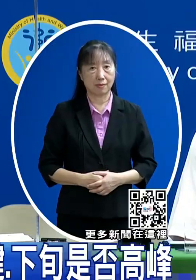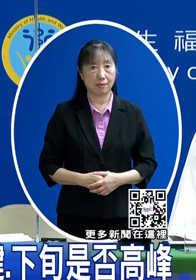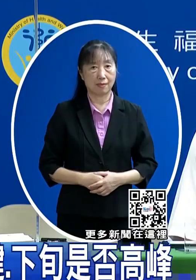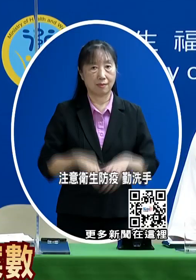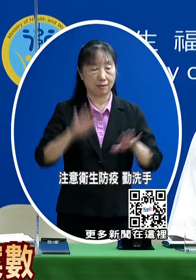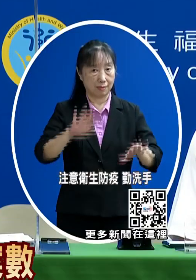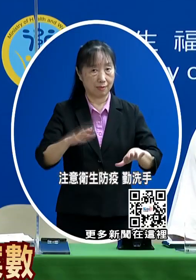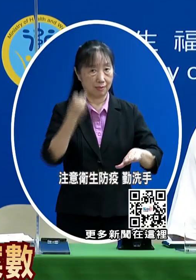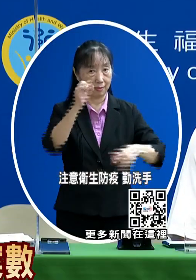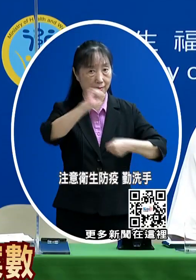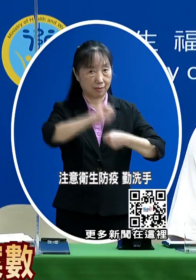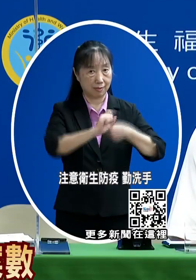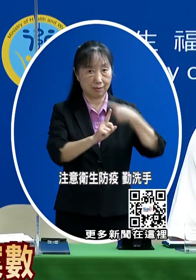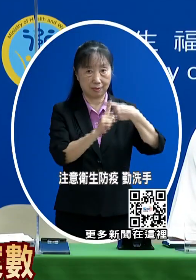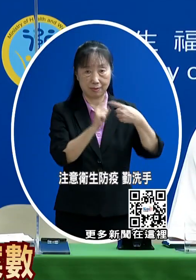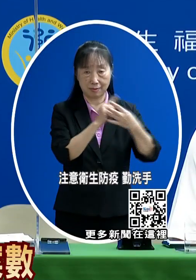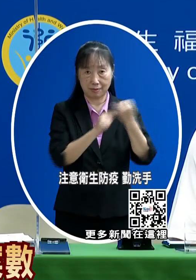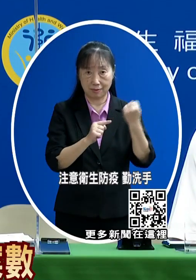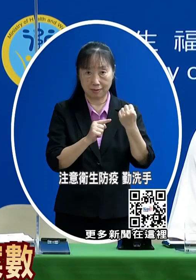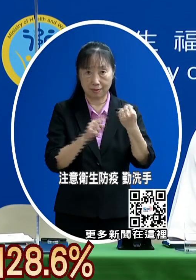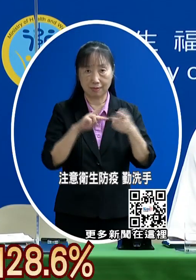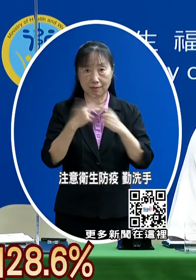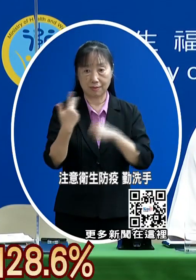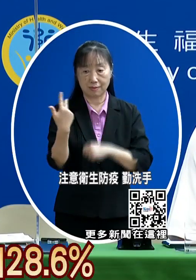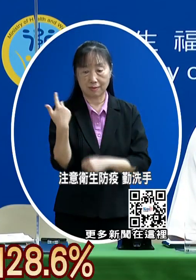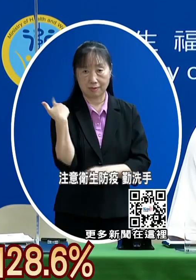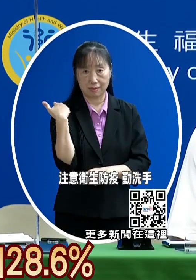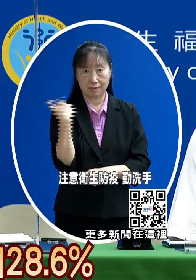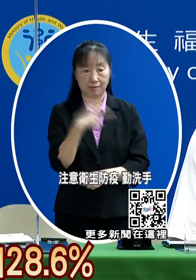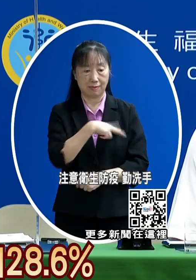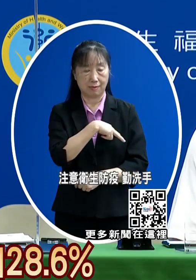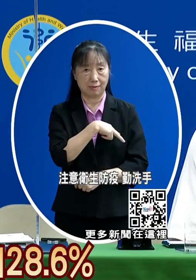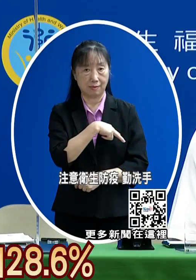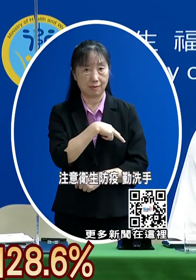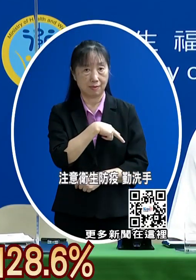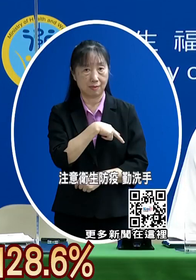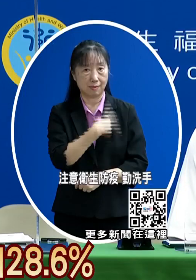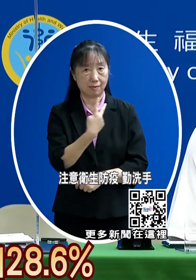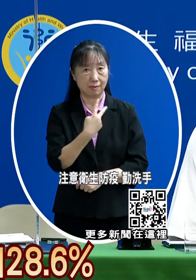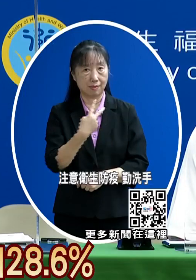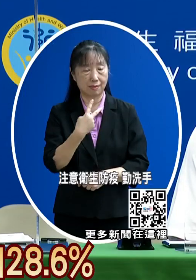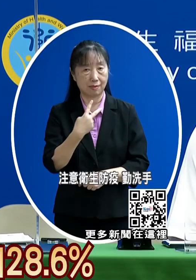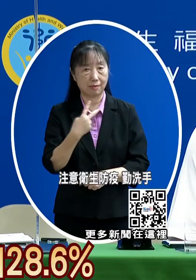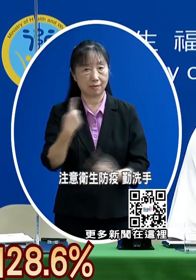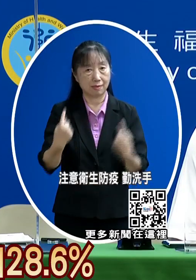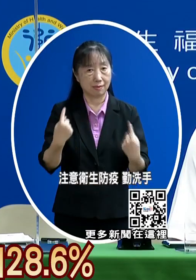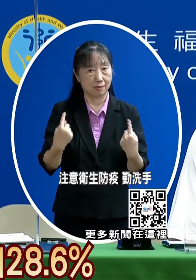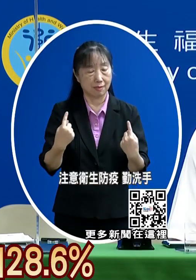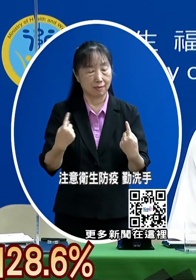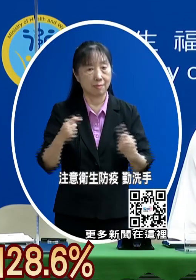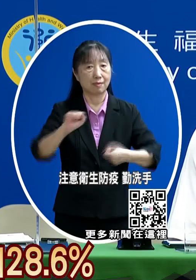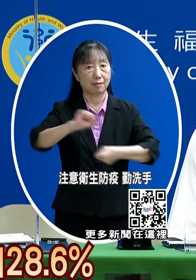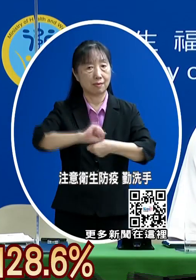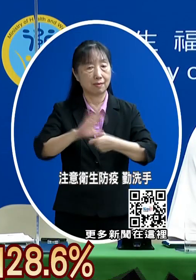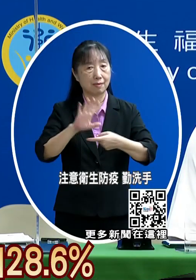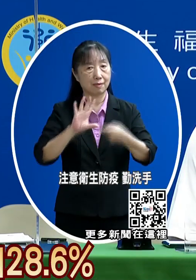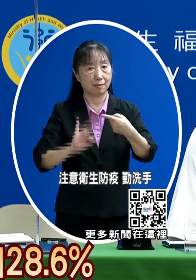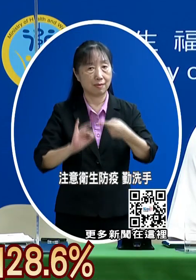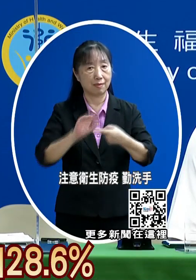今天的增加的个案数，跟上周相比啊，是增加